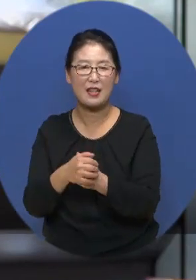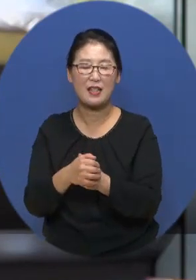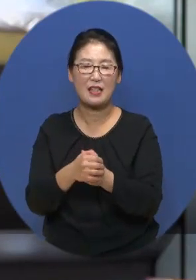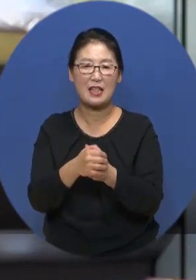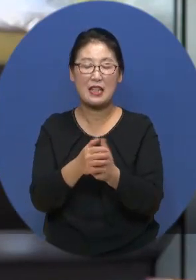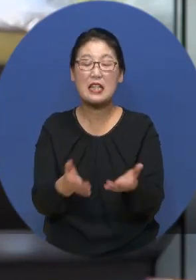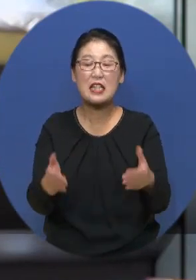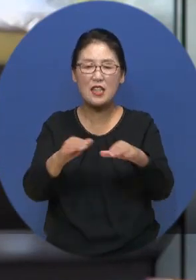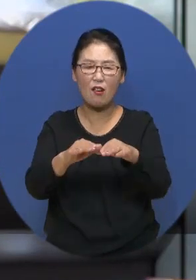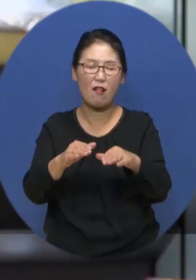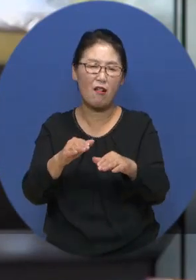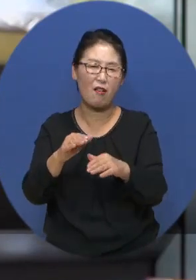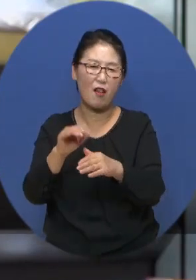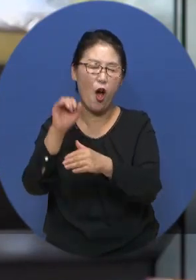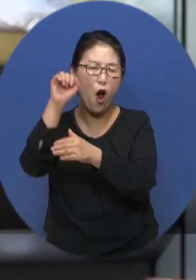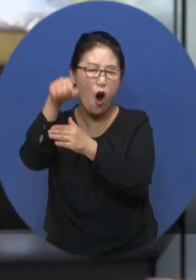나서도